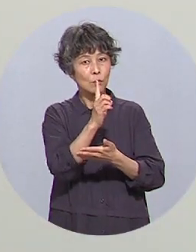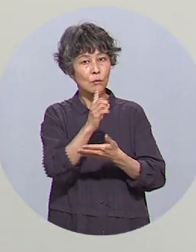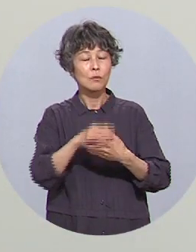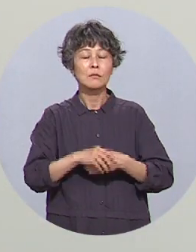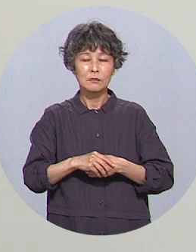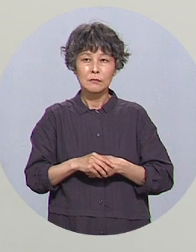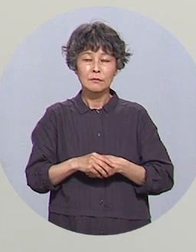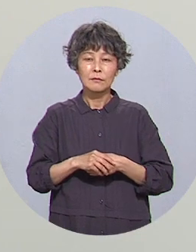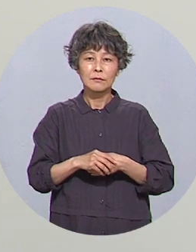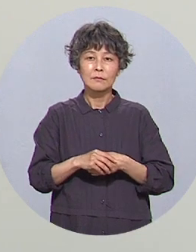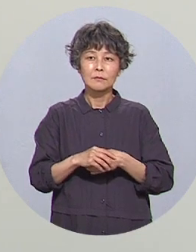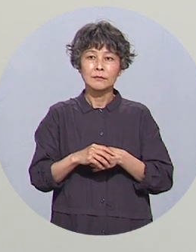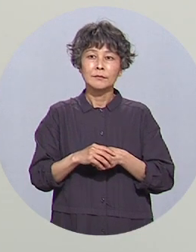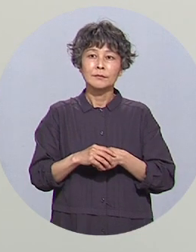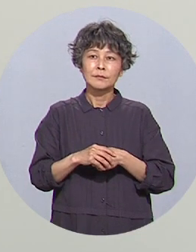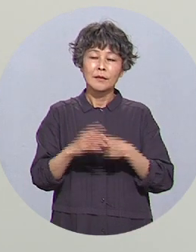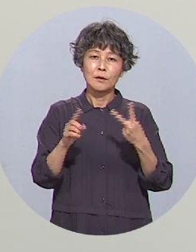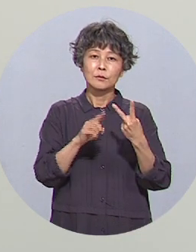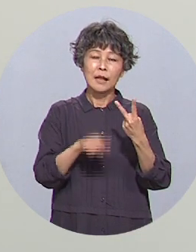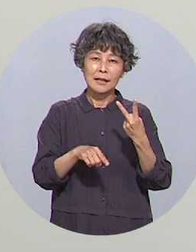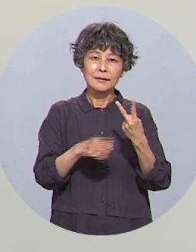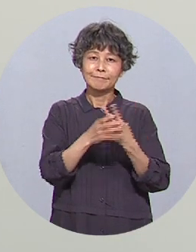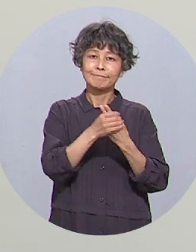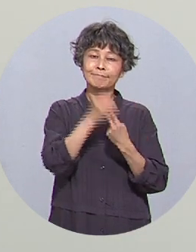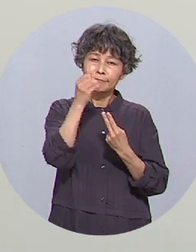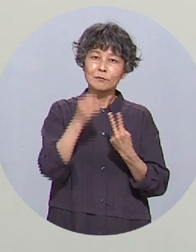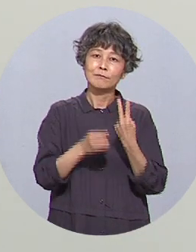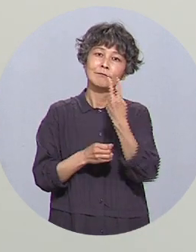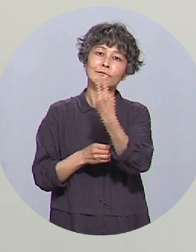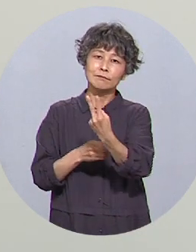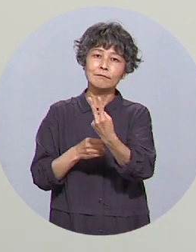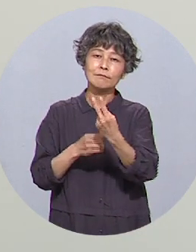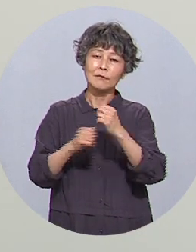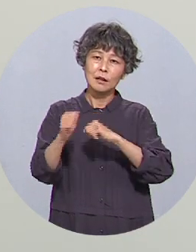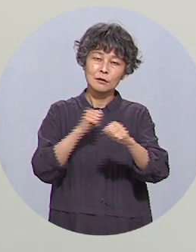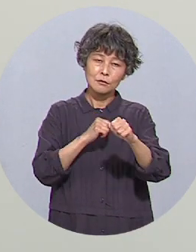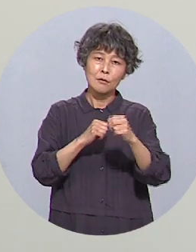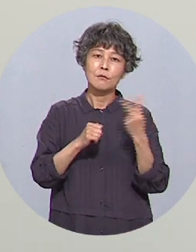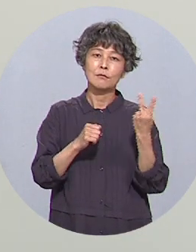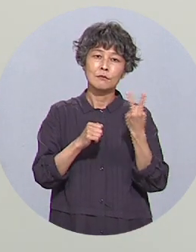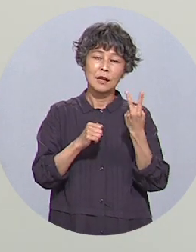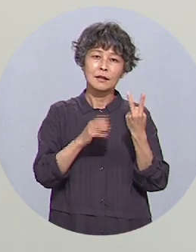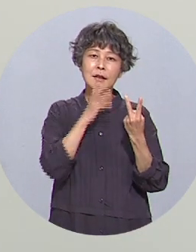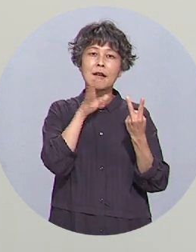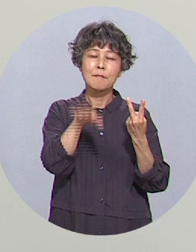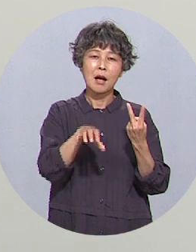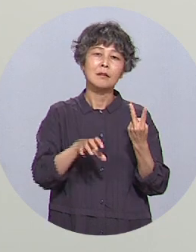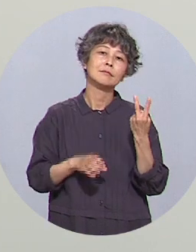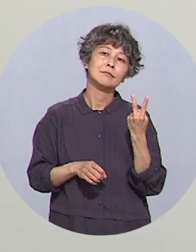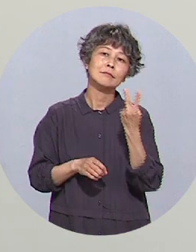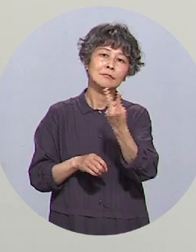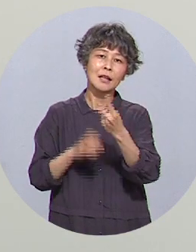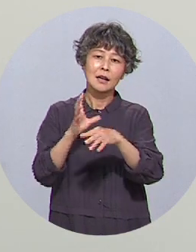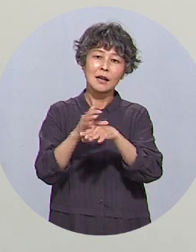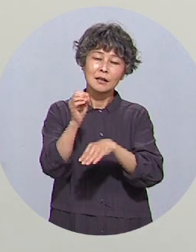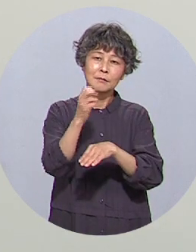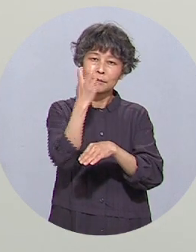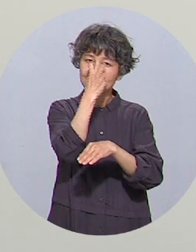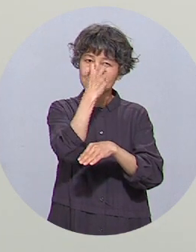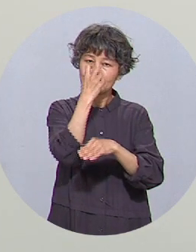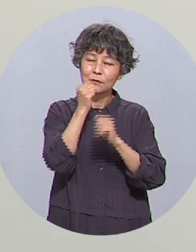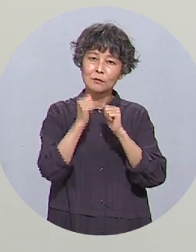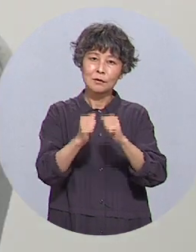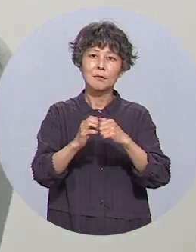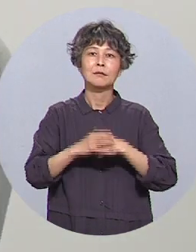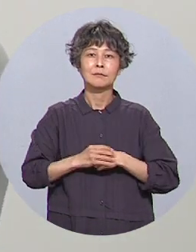はい、本来はですね、2人1組で活動しているので、2人でですね、現場に行って初動捜査の方を